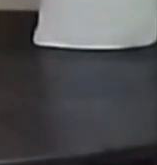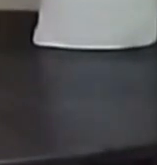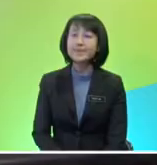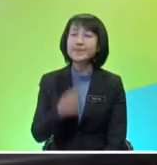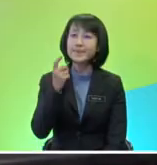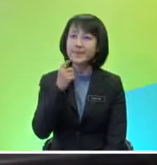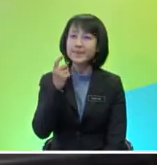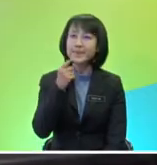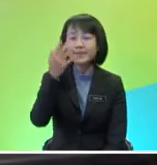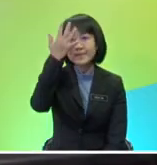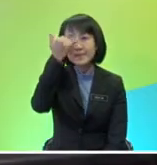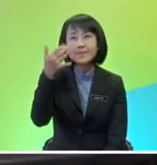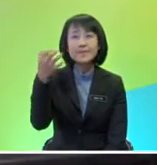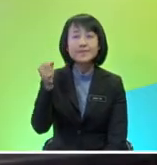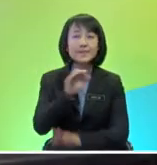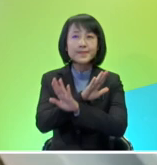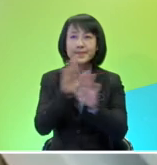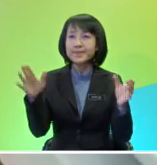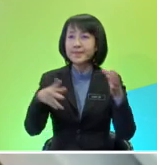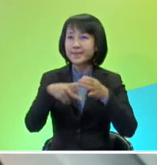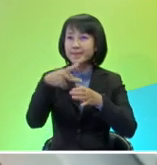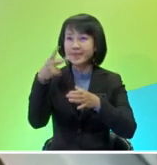Kenapa susu tak keluar ya?